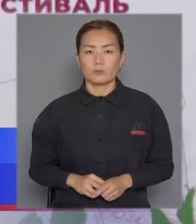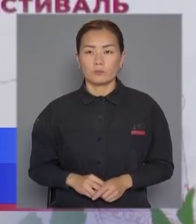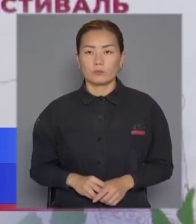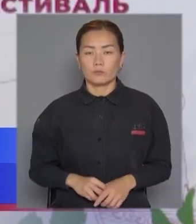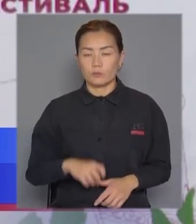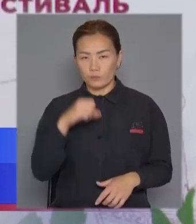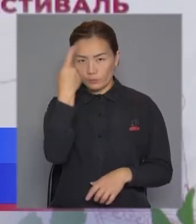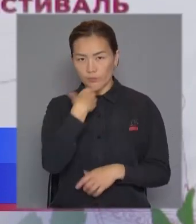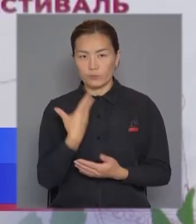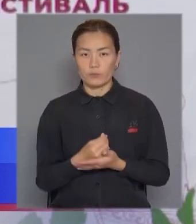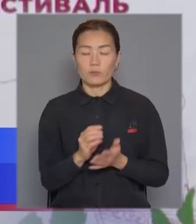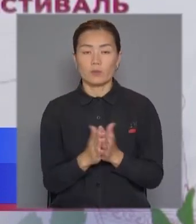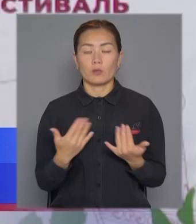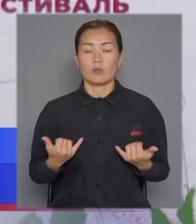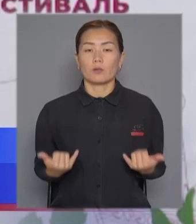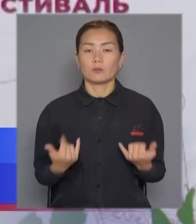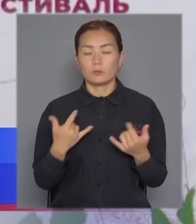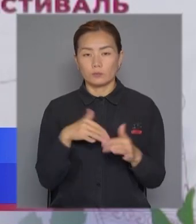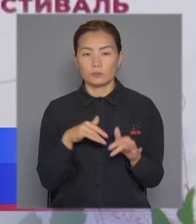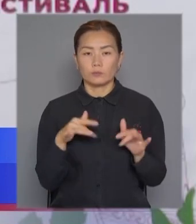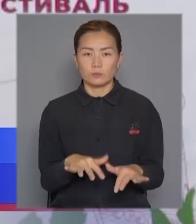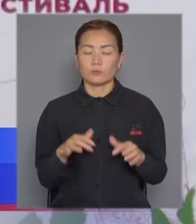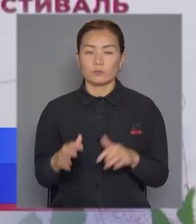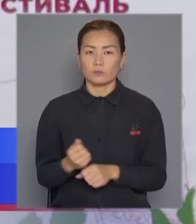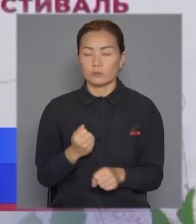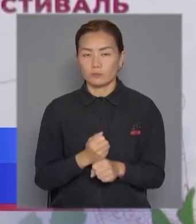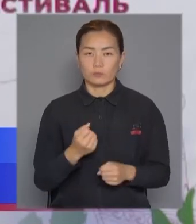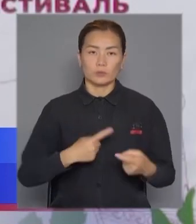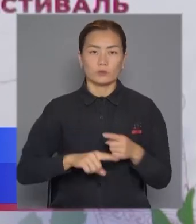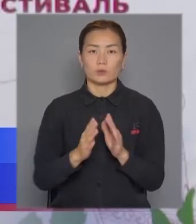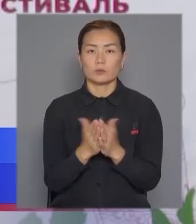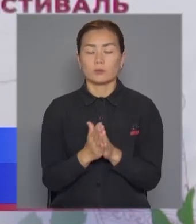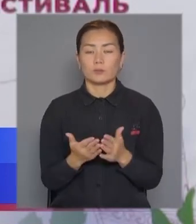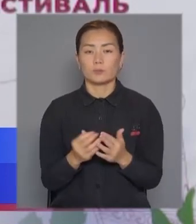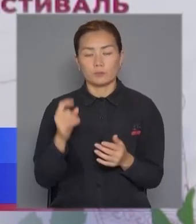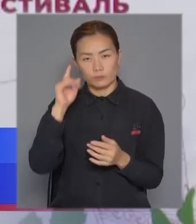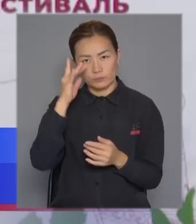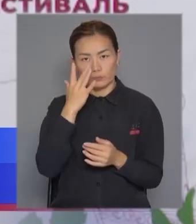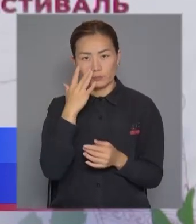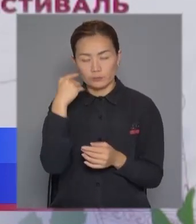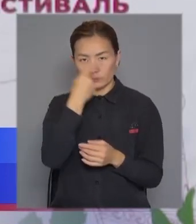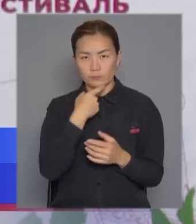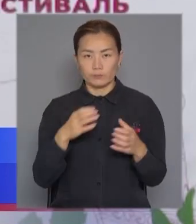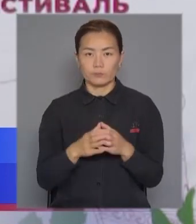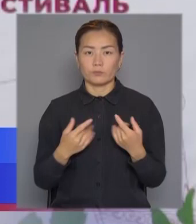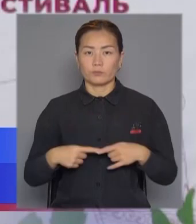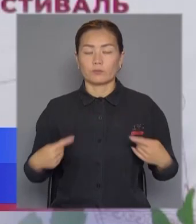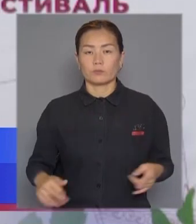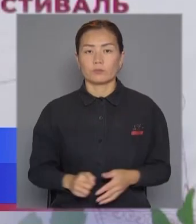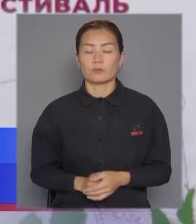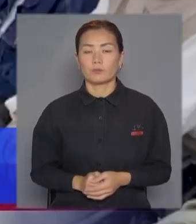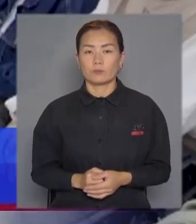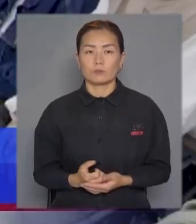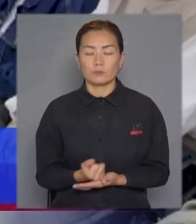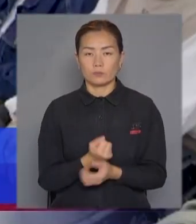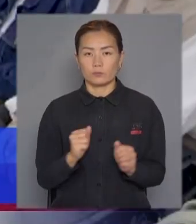енді қазіргі кезде көп қой, іскерлік даму, бизнес кітаптар, психология, жеке даму сол кітаптардан табуға